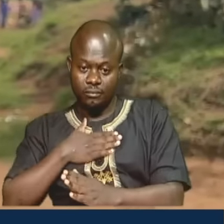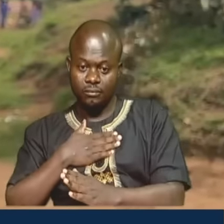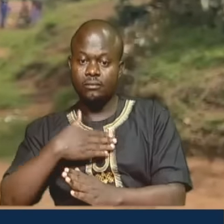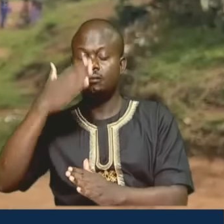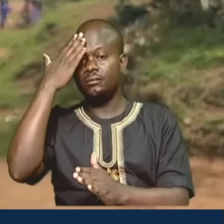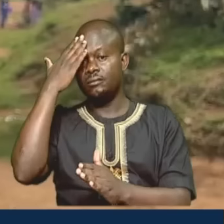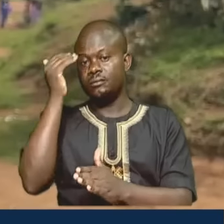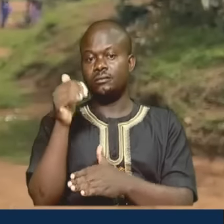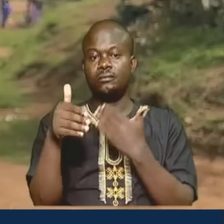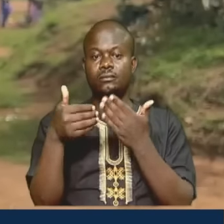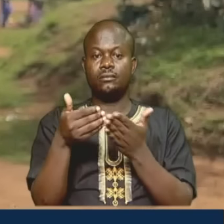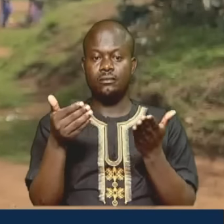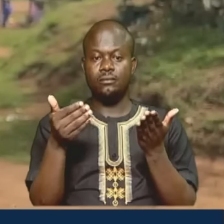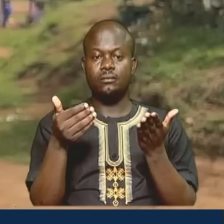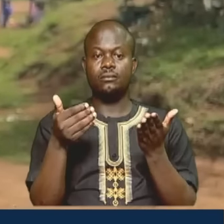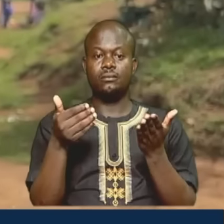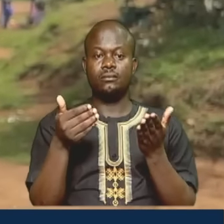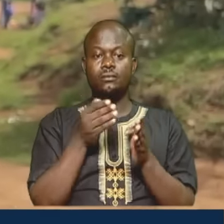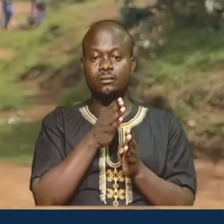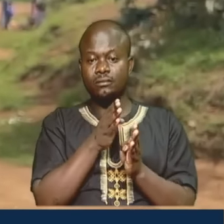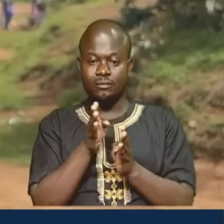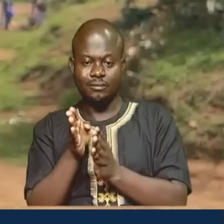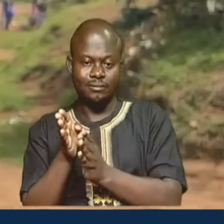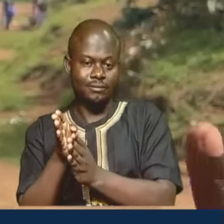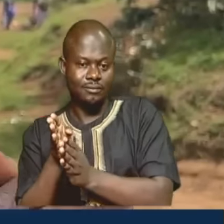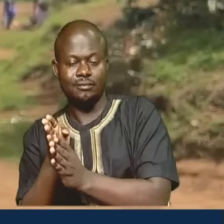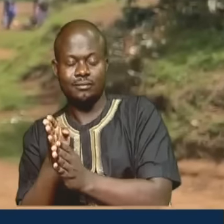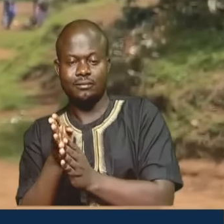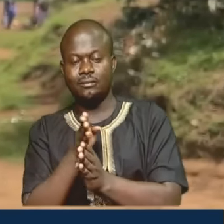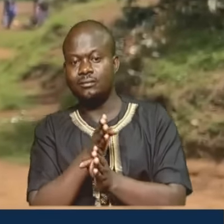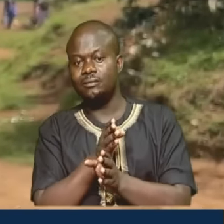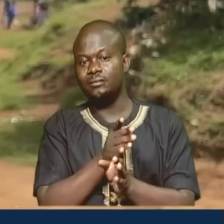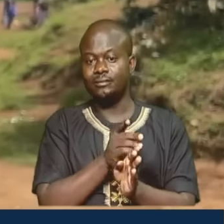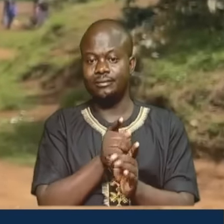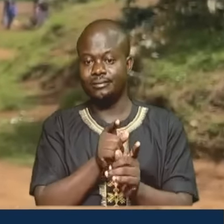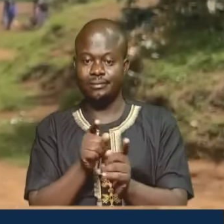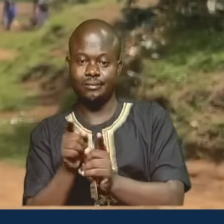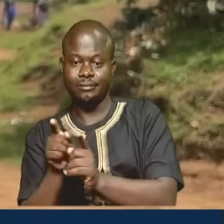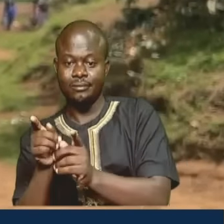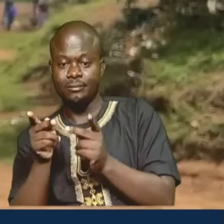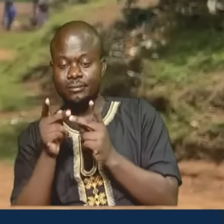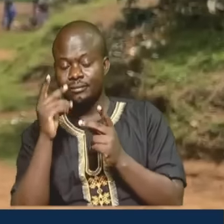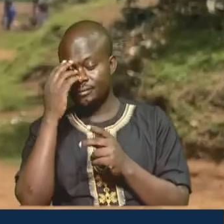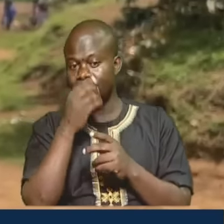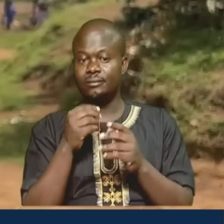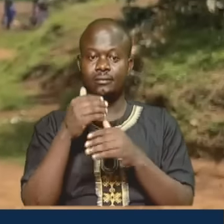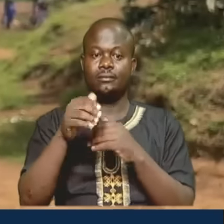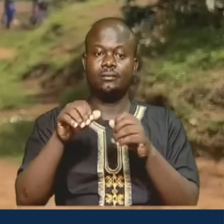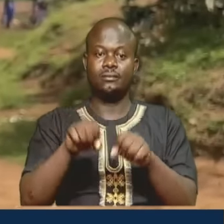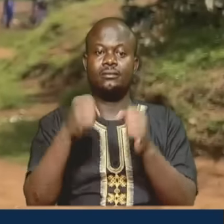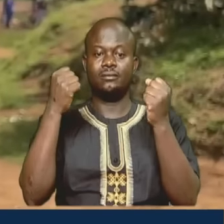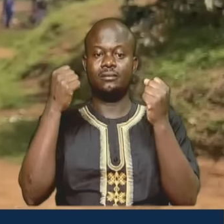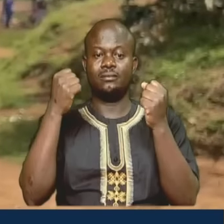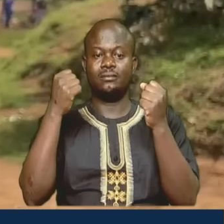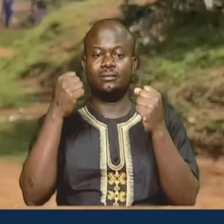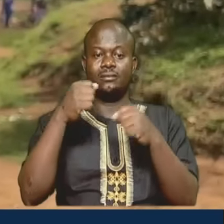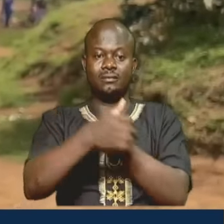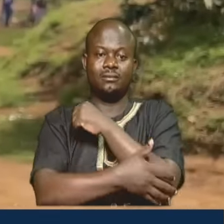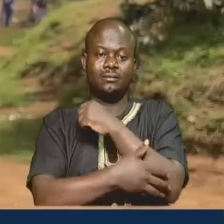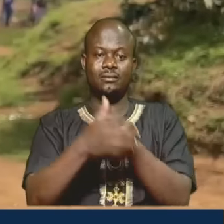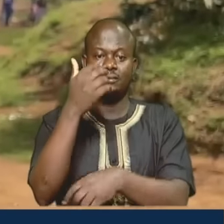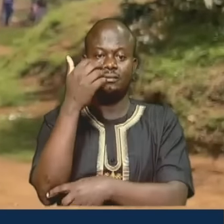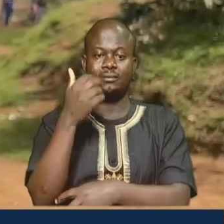ko yakimbiraga ahantu habi noneho ansanze mu ruhande rwanjye rwiza mita mvunikiramo ruseke ivi